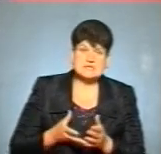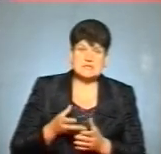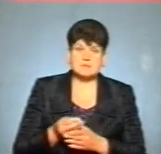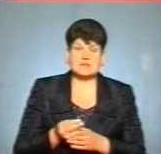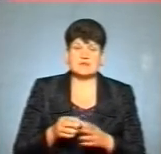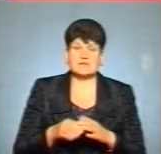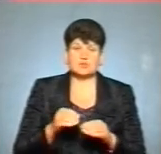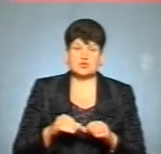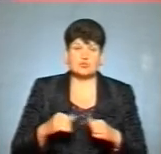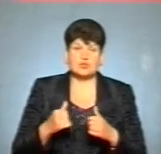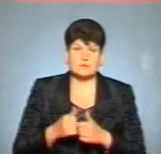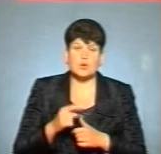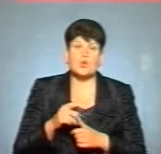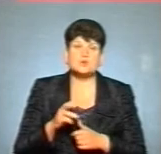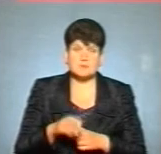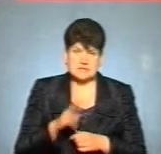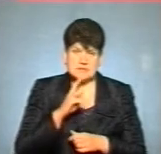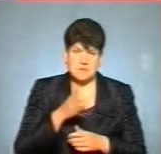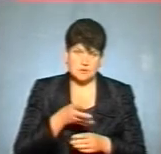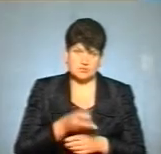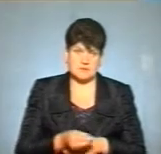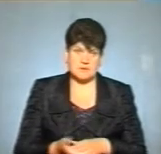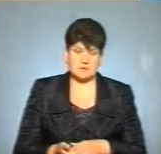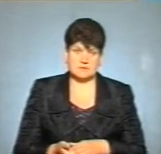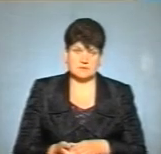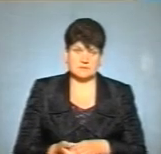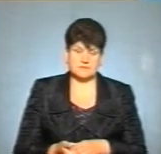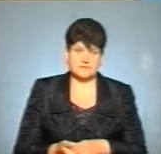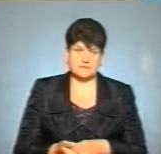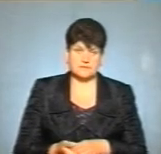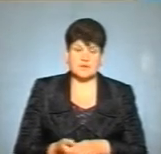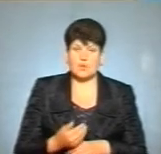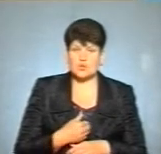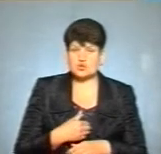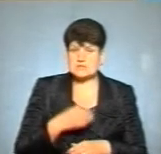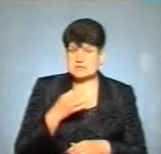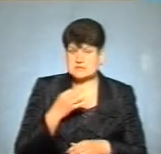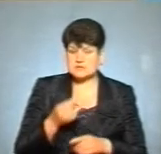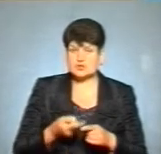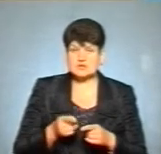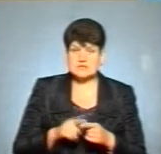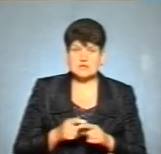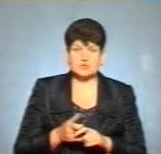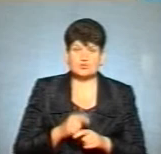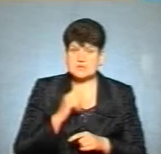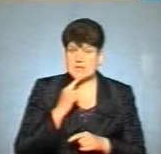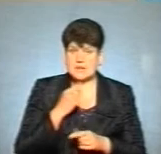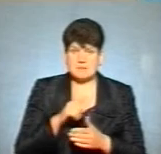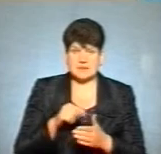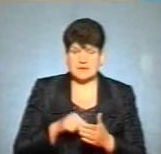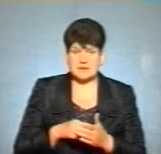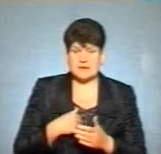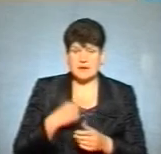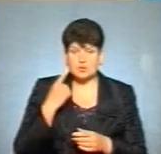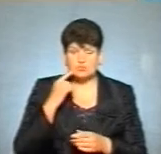виборчим комісіям, зокрема, хоча б зарплату, так? Так, я хочу сказати, що це досить складне запитання. По-перше, я думаю,